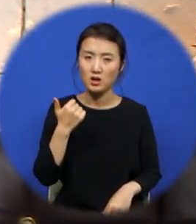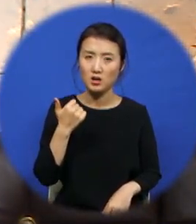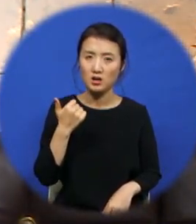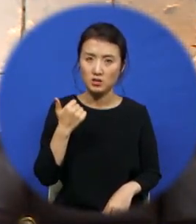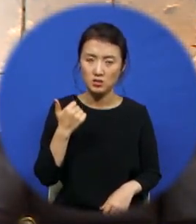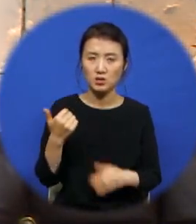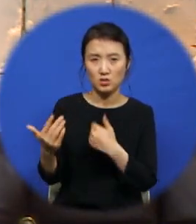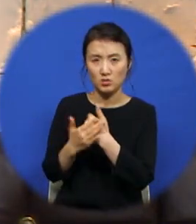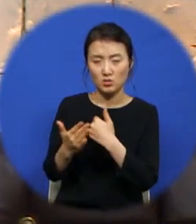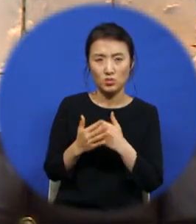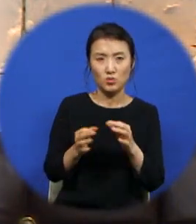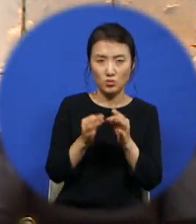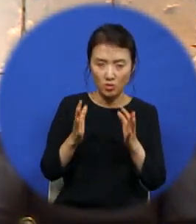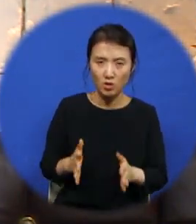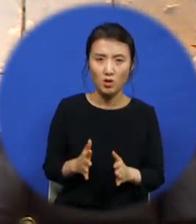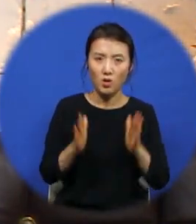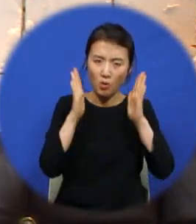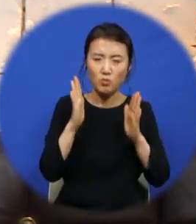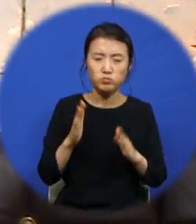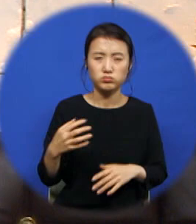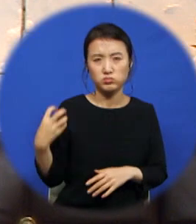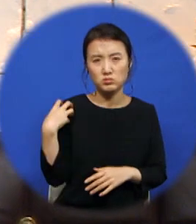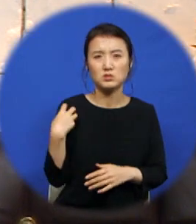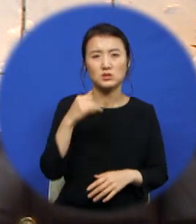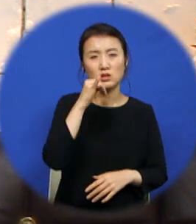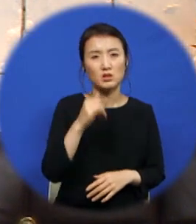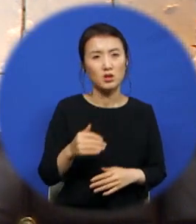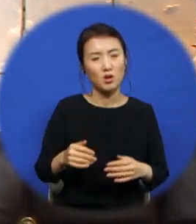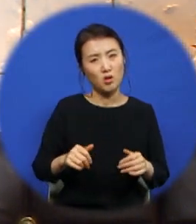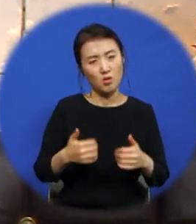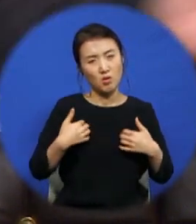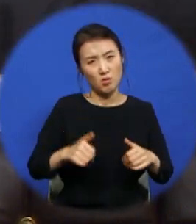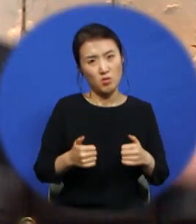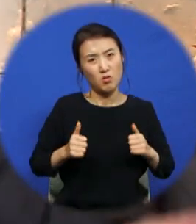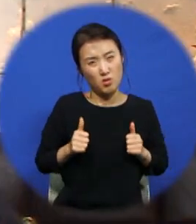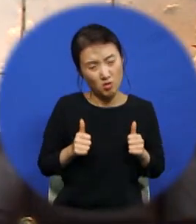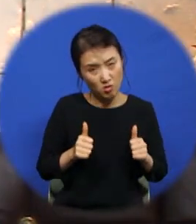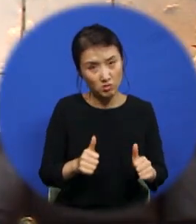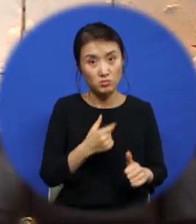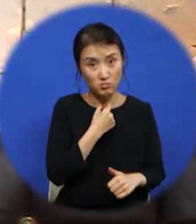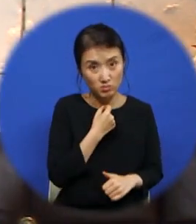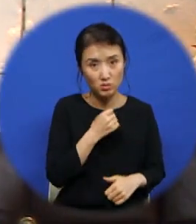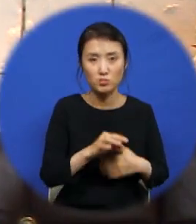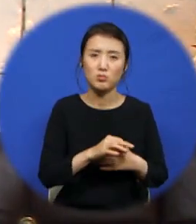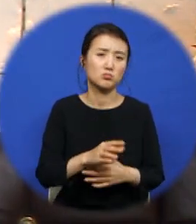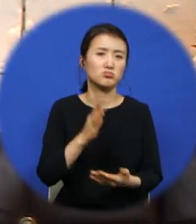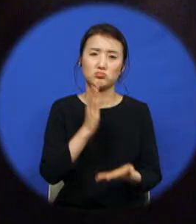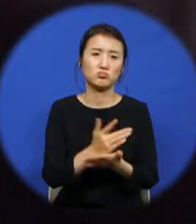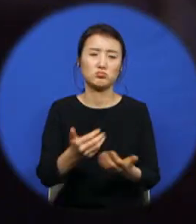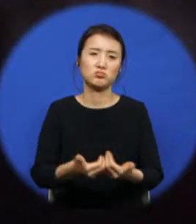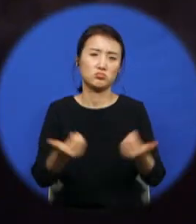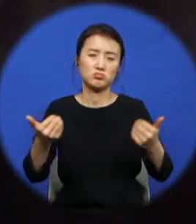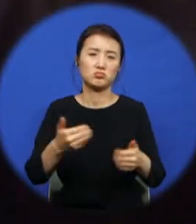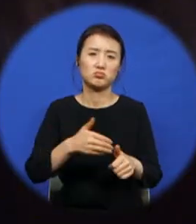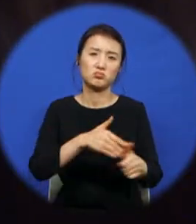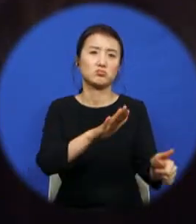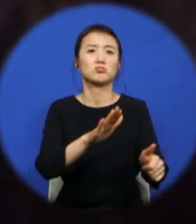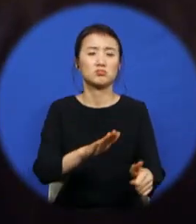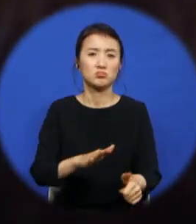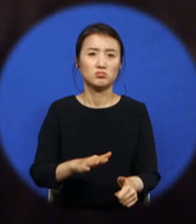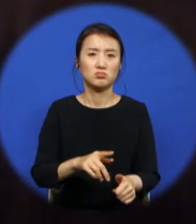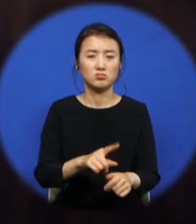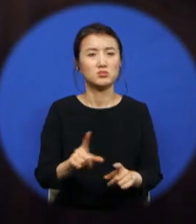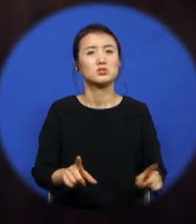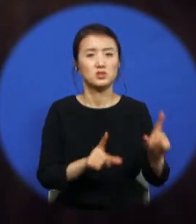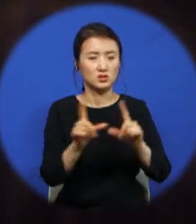준비 학에서 공부를 해야 될 책이 있는데 본인이 오락을 열심히 하겠다 그럼 나가서 살아야 되는 거죠 안하겠다고 하면 그럼 제